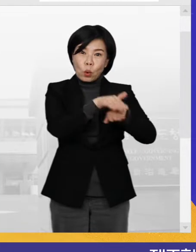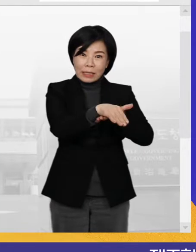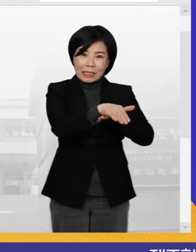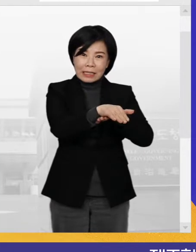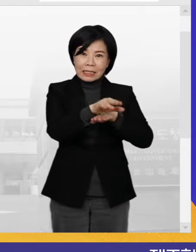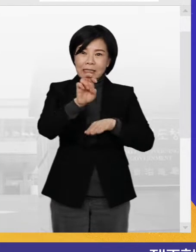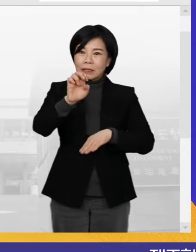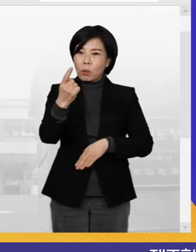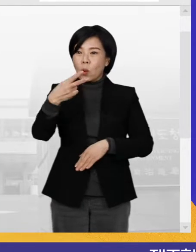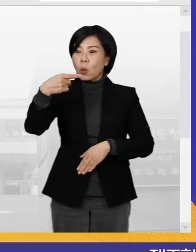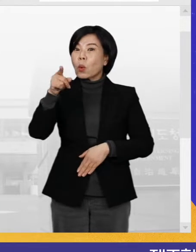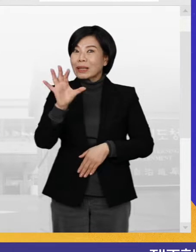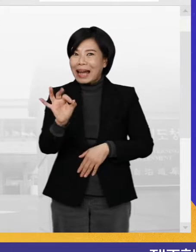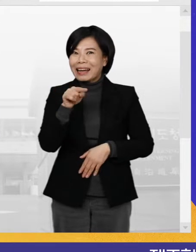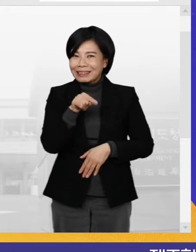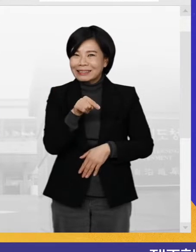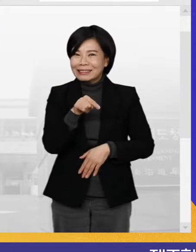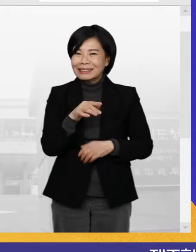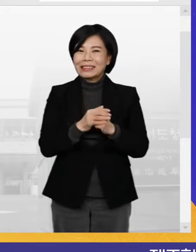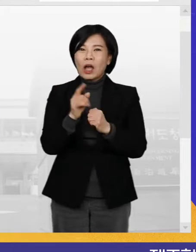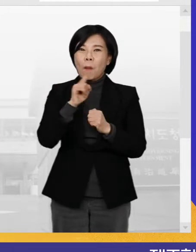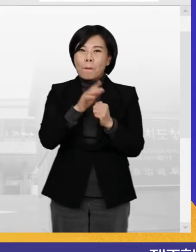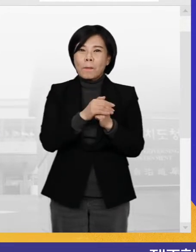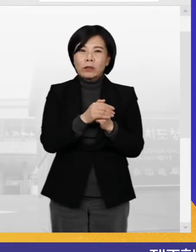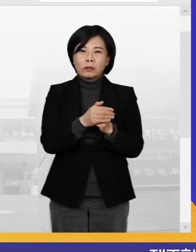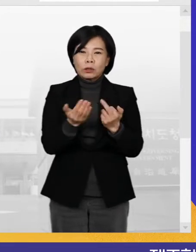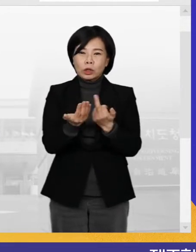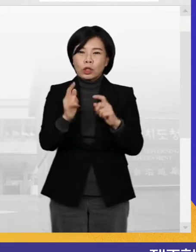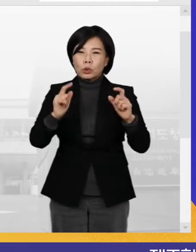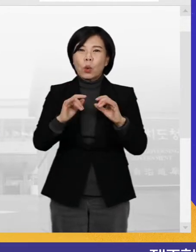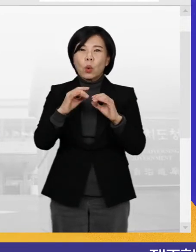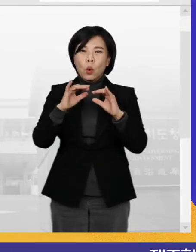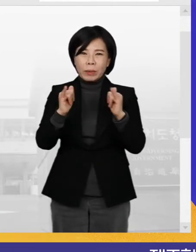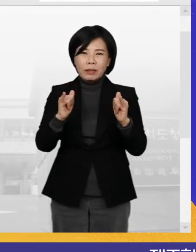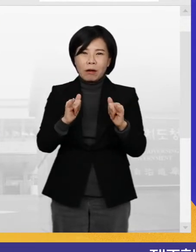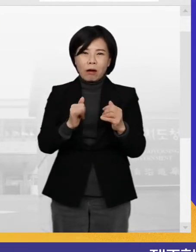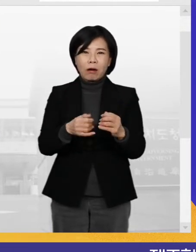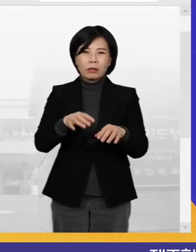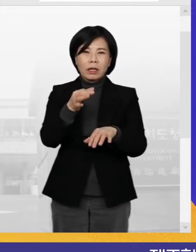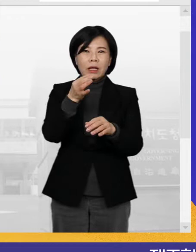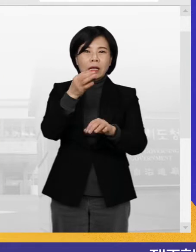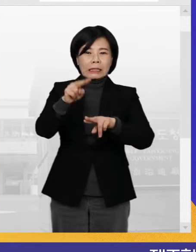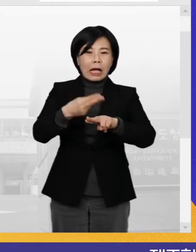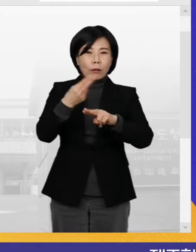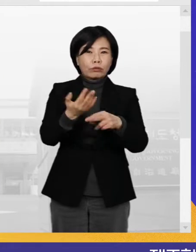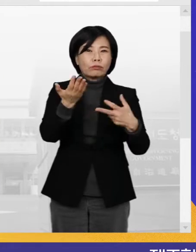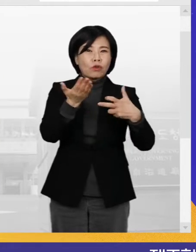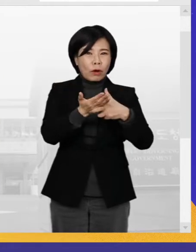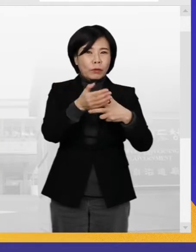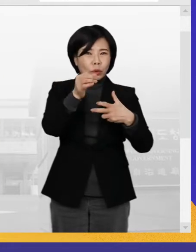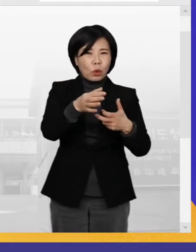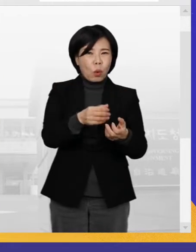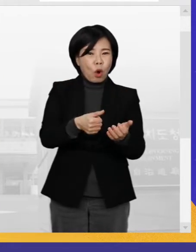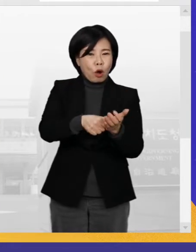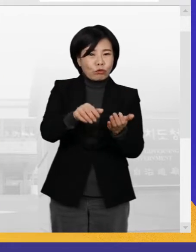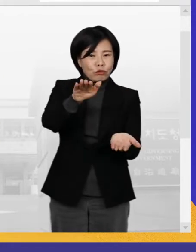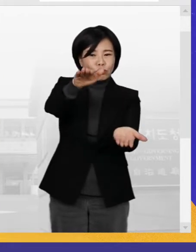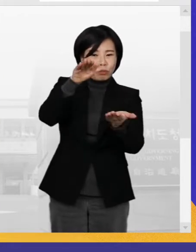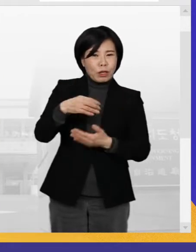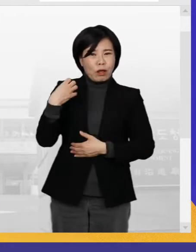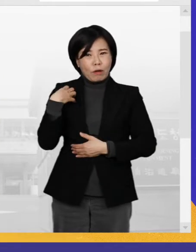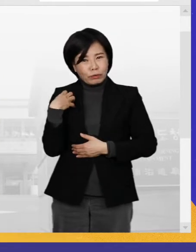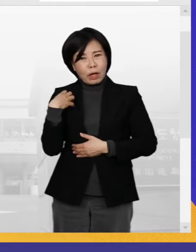제주형 공유 물류 플랫폼 모당은 그동안 도민들이 느꼈던 상품권 제약이라든가 높은 물류비